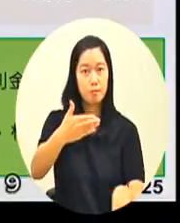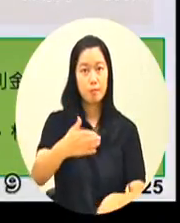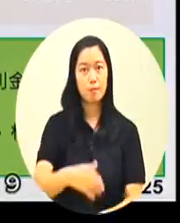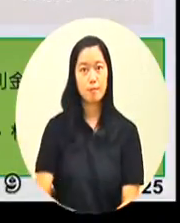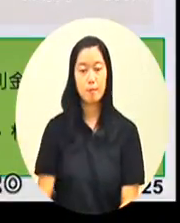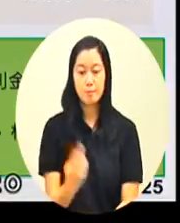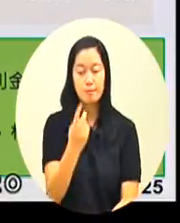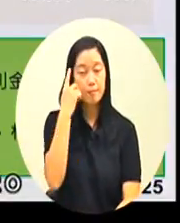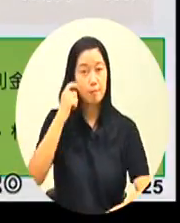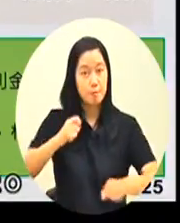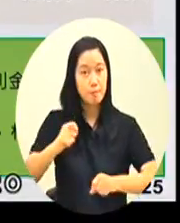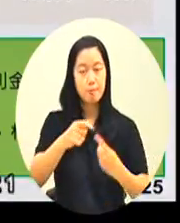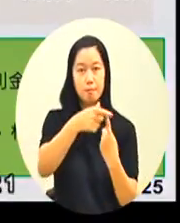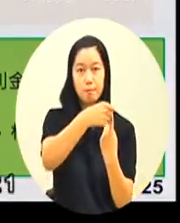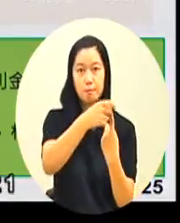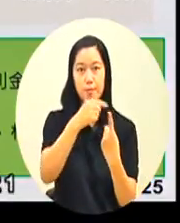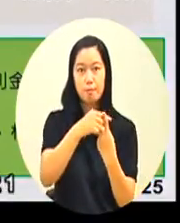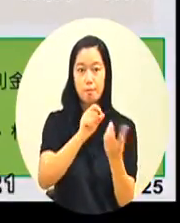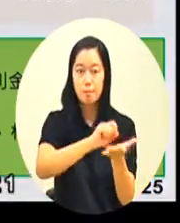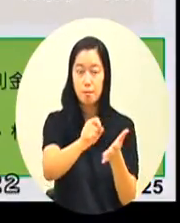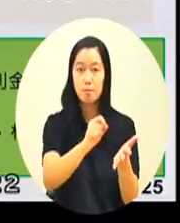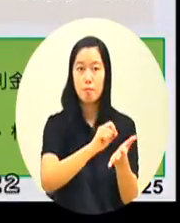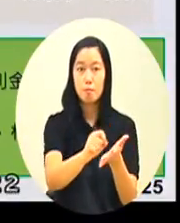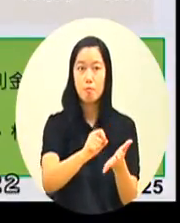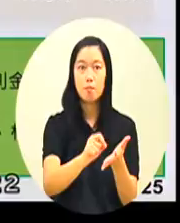案，第一个案我们已经招标过